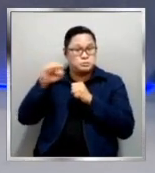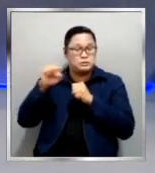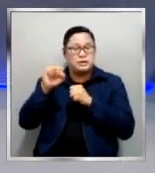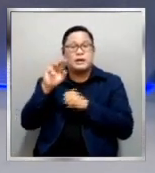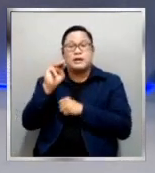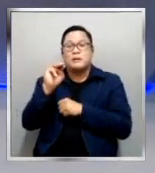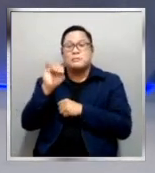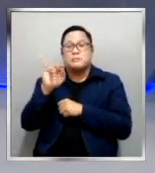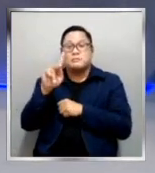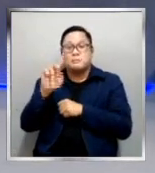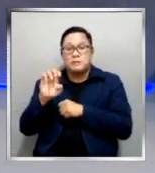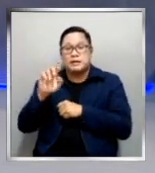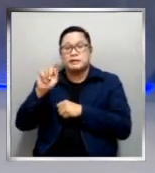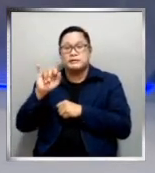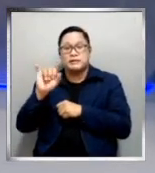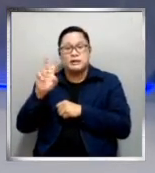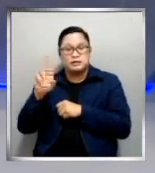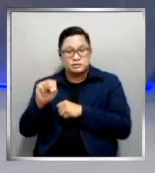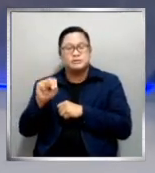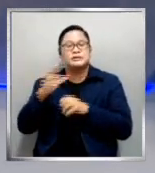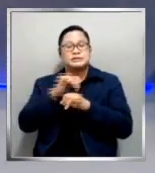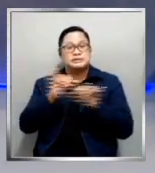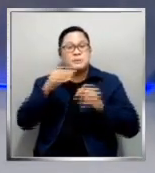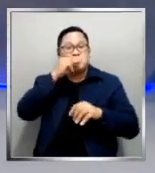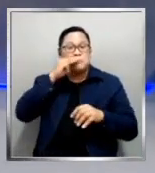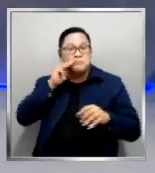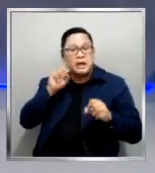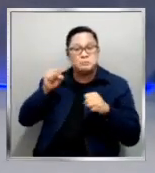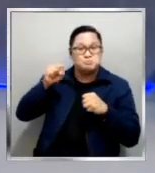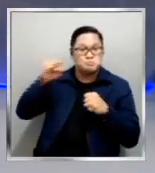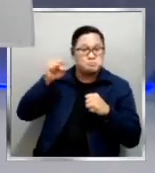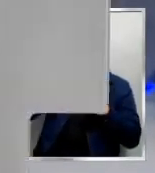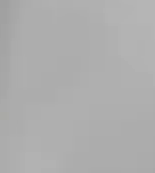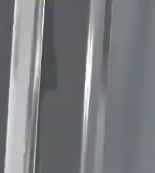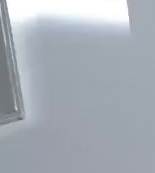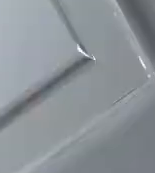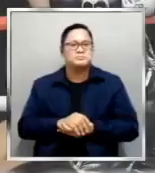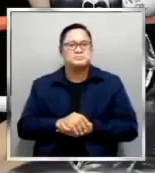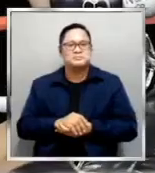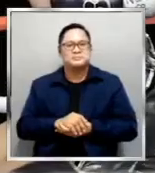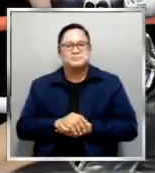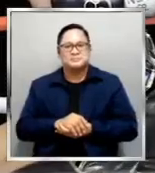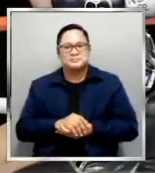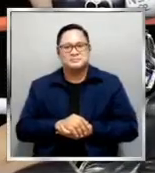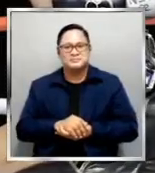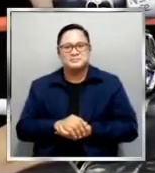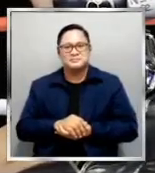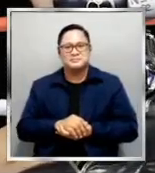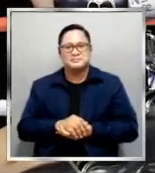at fighting Senator Manny Pacquiao. Makitaya mo tayo kay Chino Trinidad.